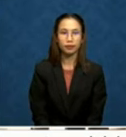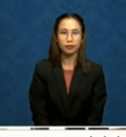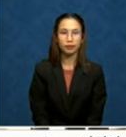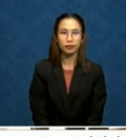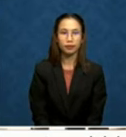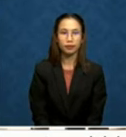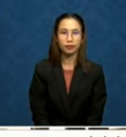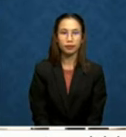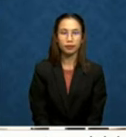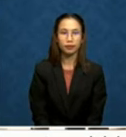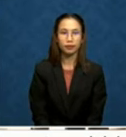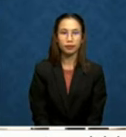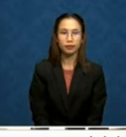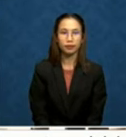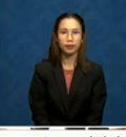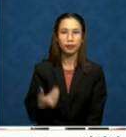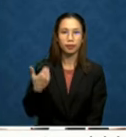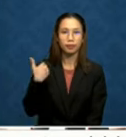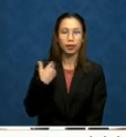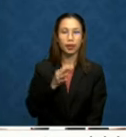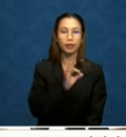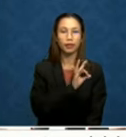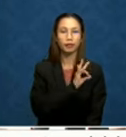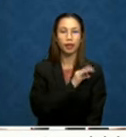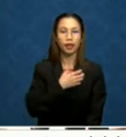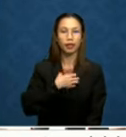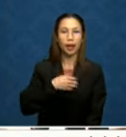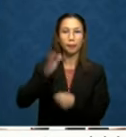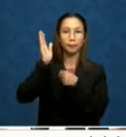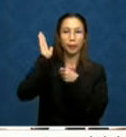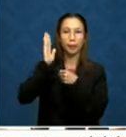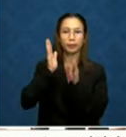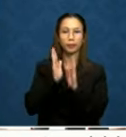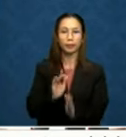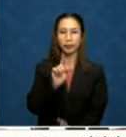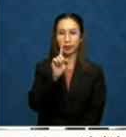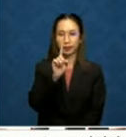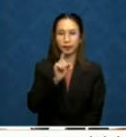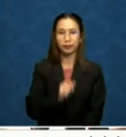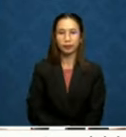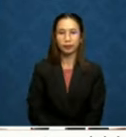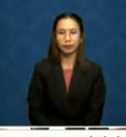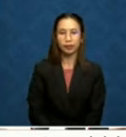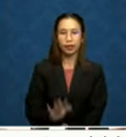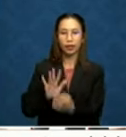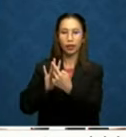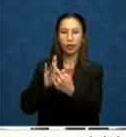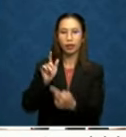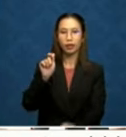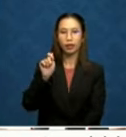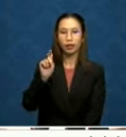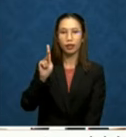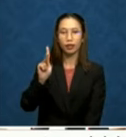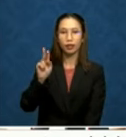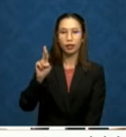ครับมีท่านสมาชิกที่จะขออภิปราย1ท่านนะครับเชิญท่านเอกราชอุดมอำนวยครับ